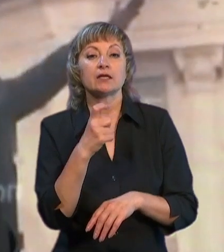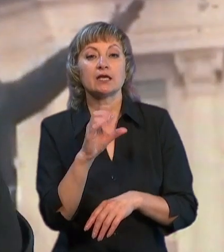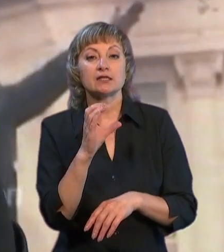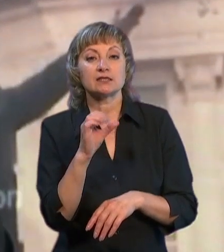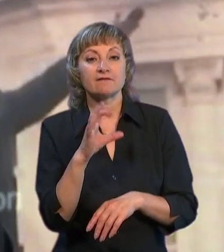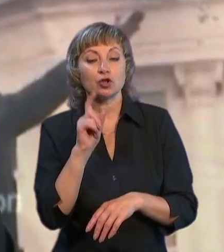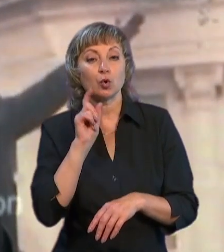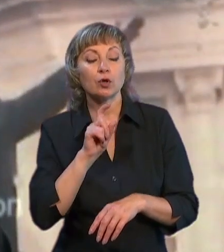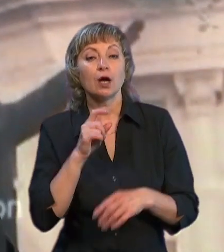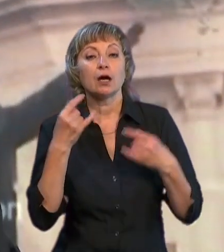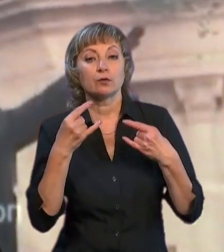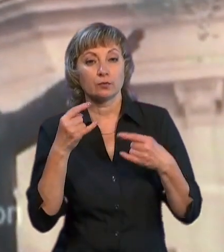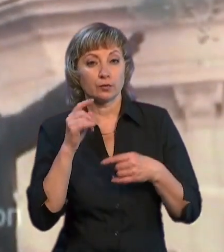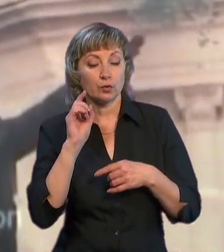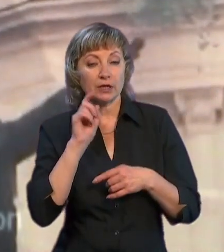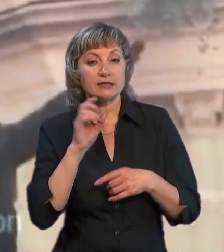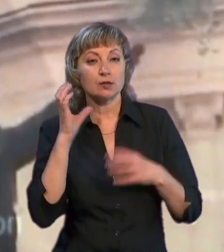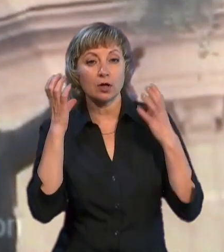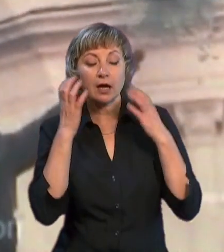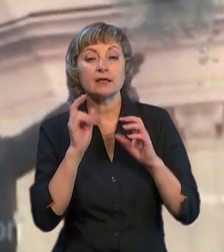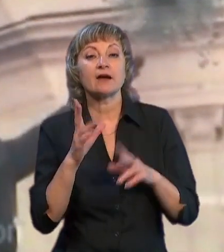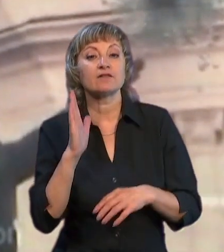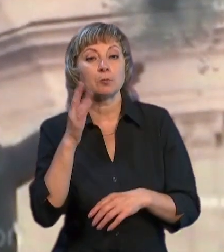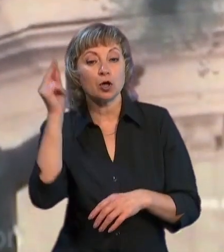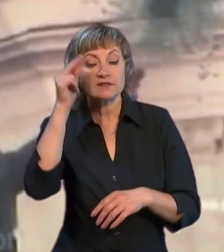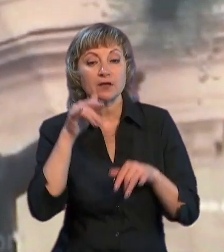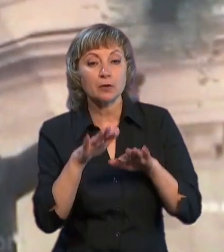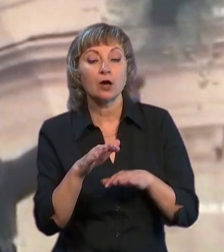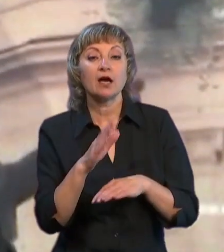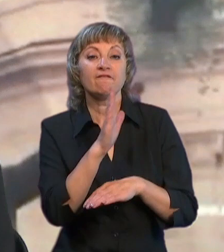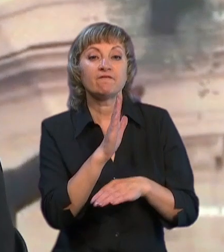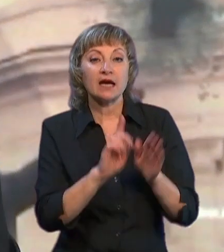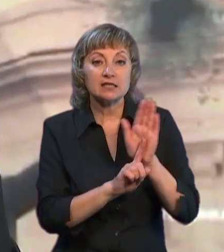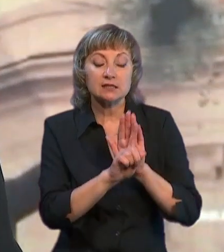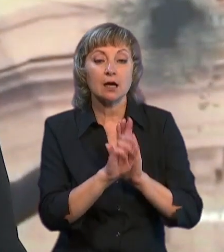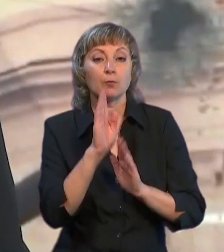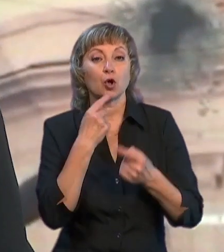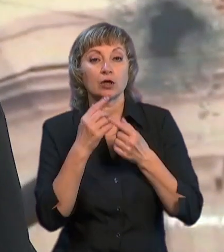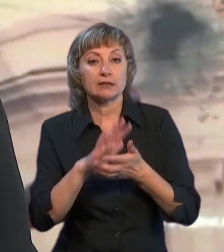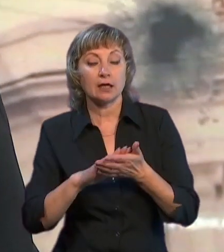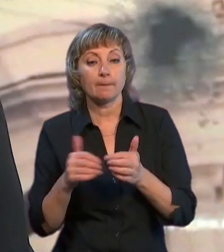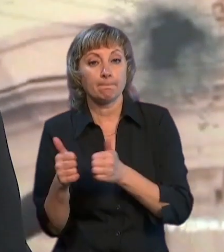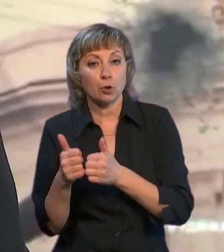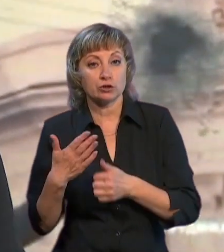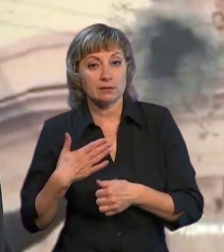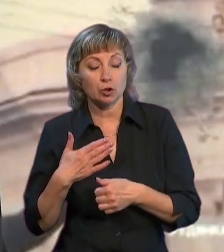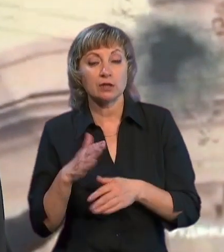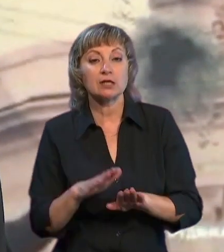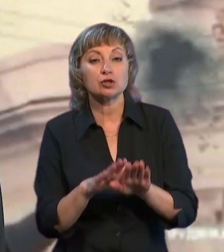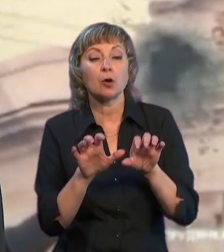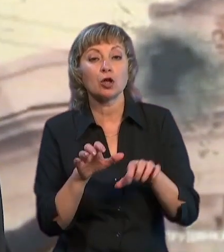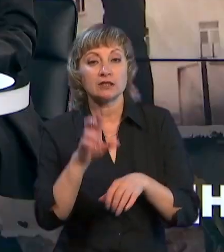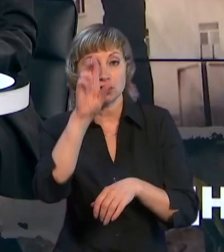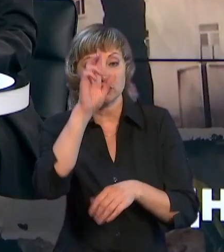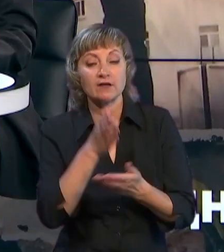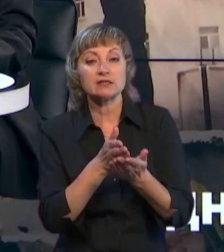Українського радіо. А, власне, більше про те, як відбуватиметься освітній процес з вересня, будемо говорити далі. Зараз поруч зі мною заступник голови